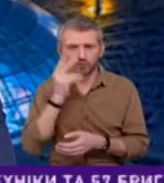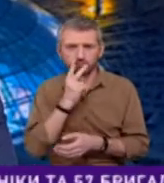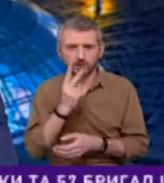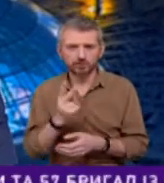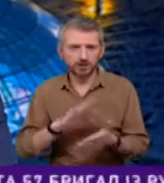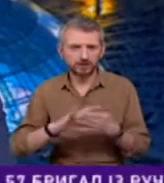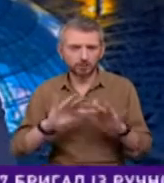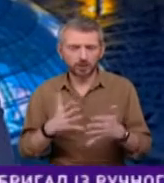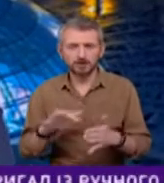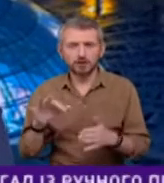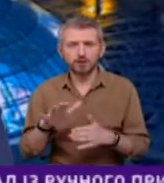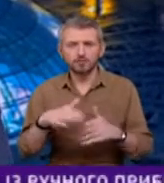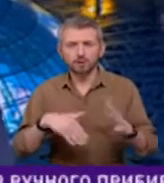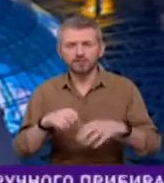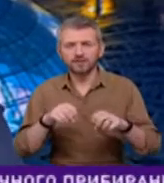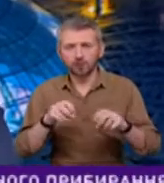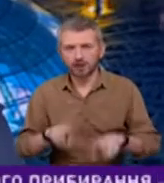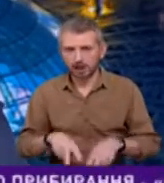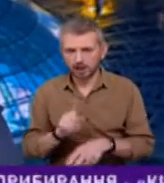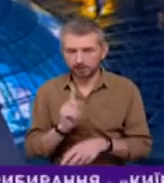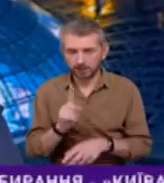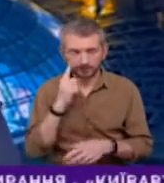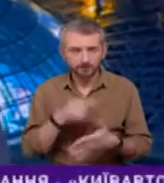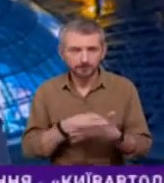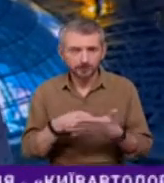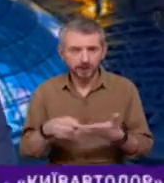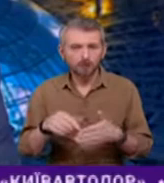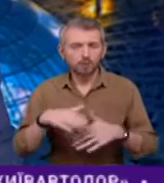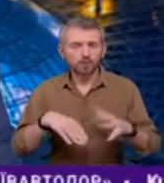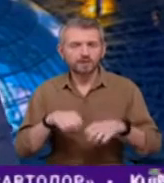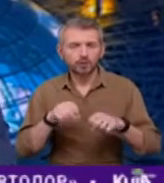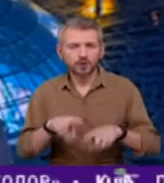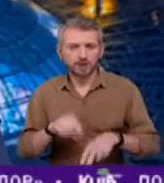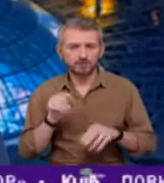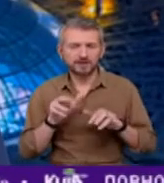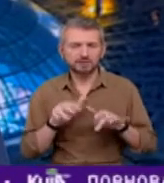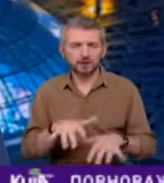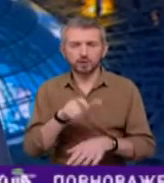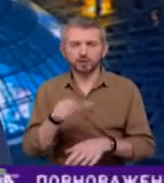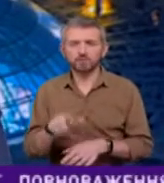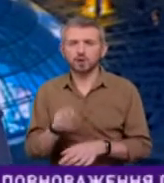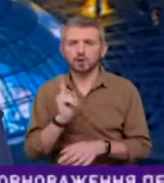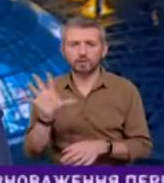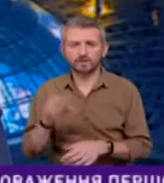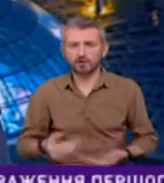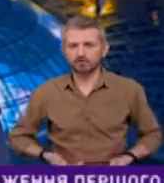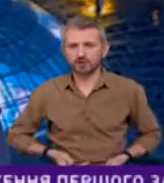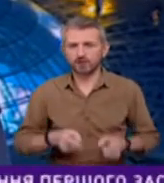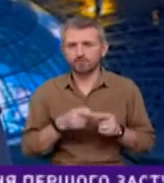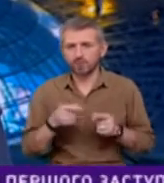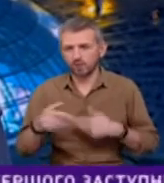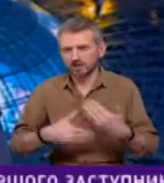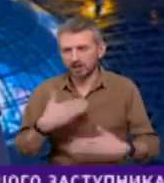бачення ситуації професіоналами. Це насамперед, я підкреслю, професіоналами цієї справи, людьми, які все життя в процесі,